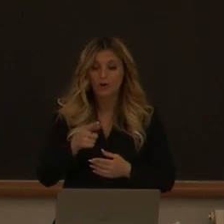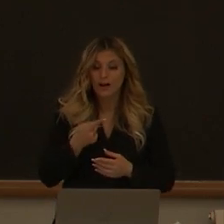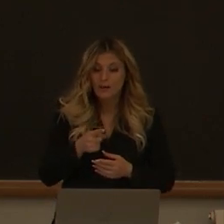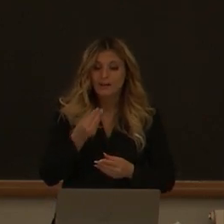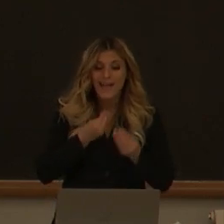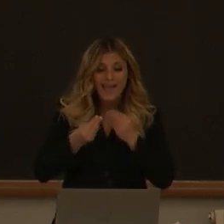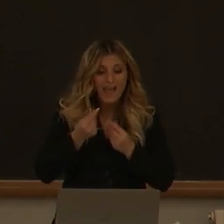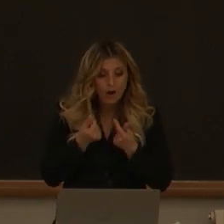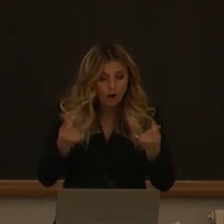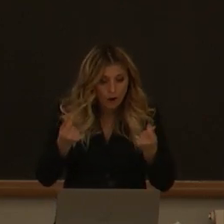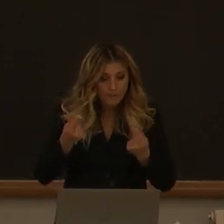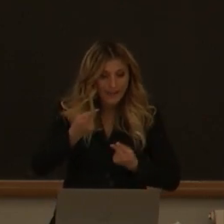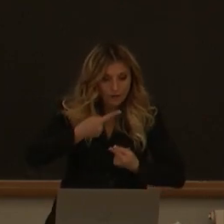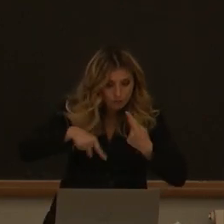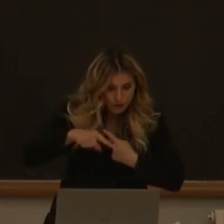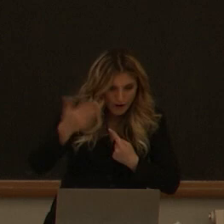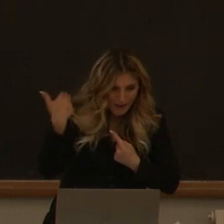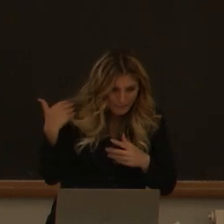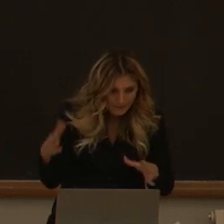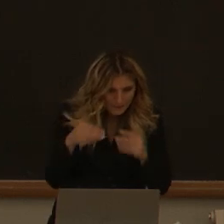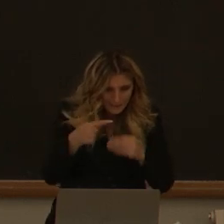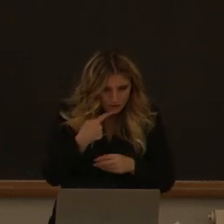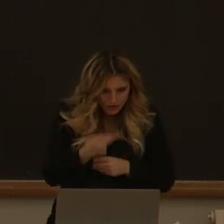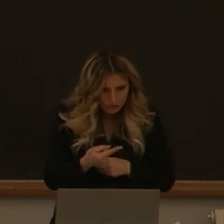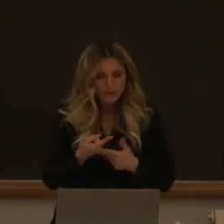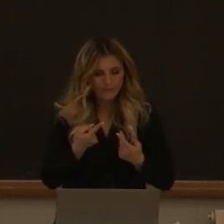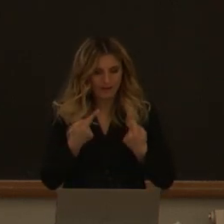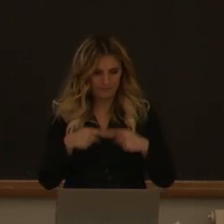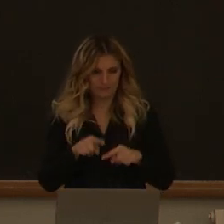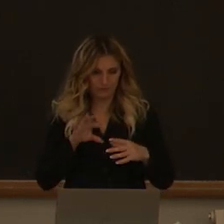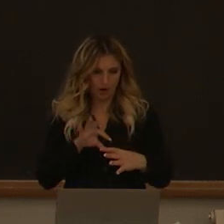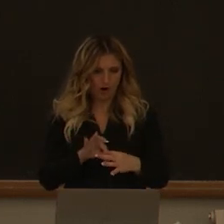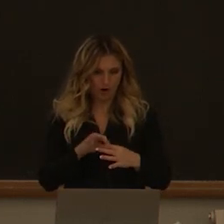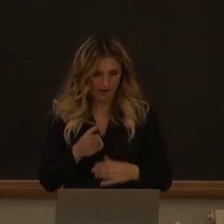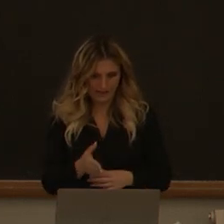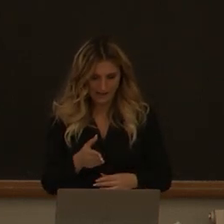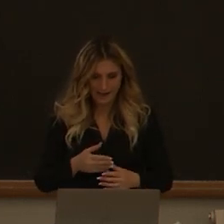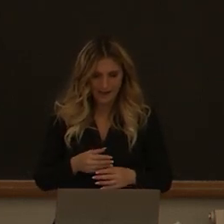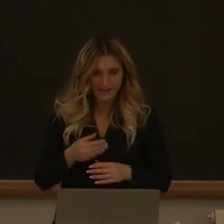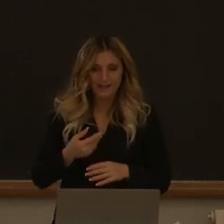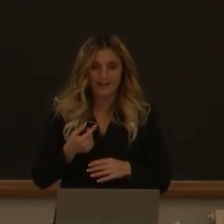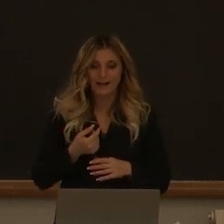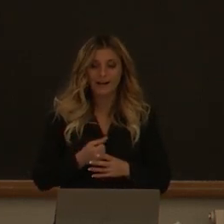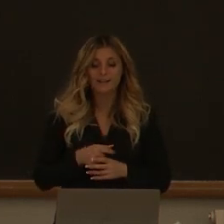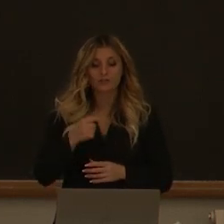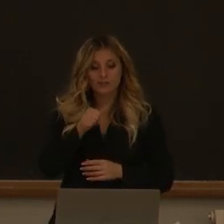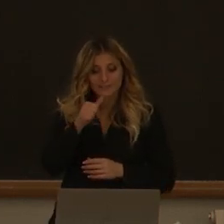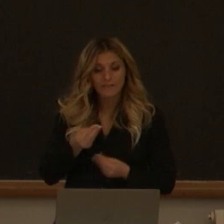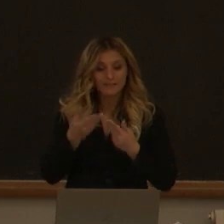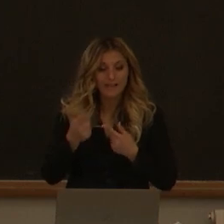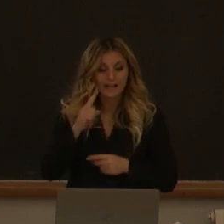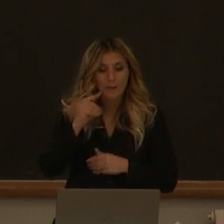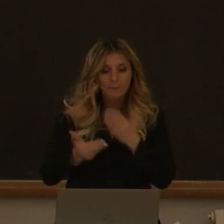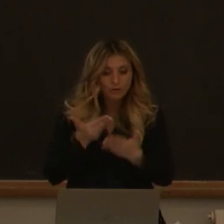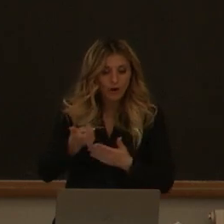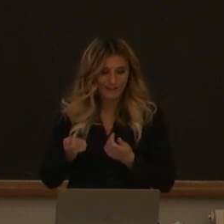dell'economia circolare, di fatto che rendano un sistema, diciamo, dare un incontro a una migliore gestione degli